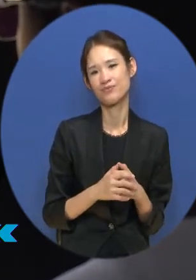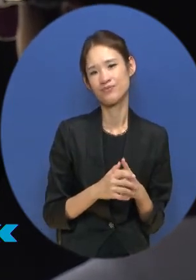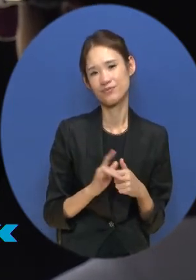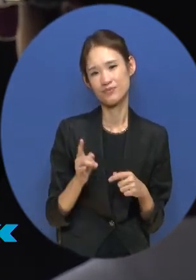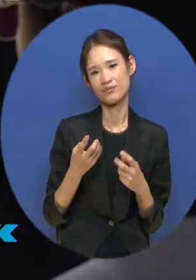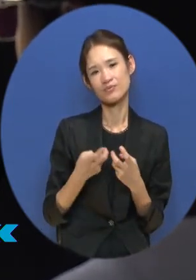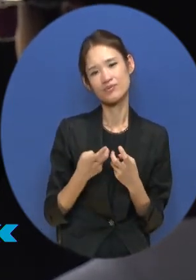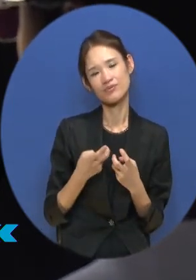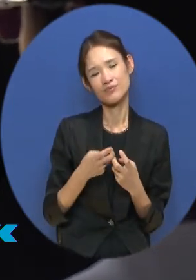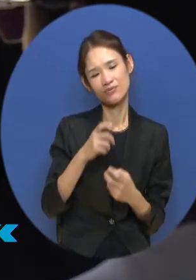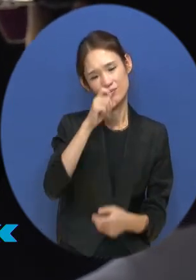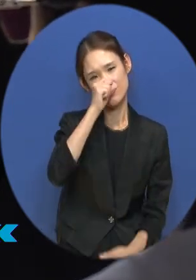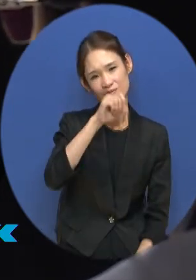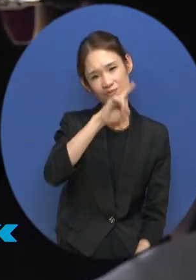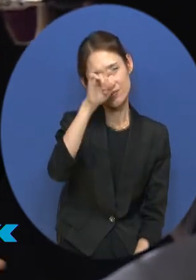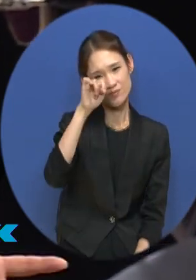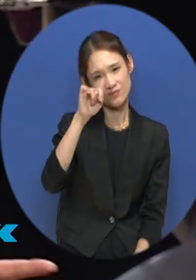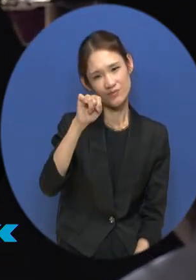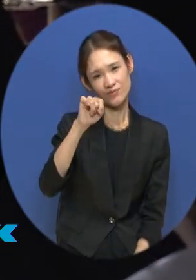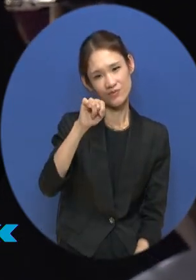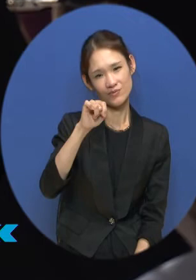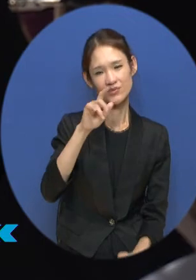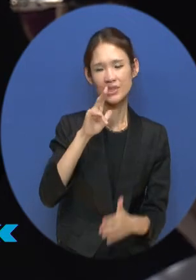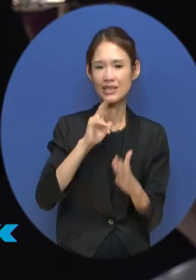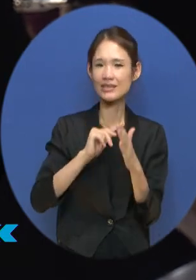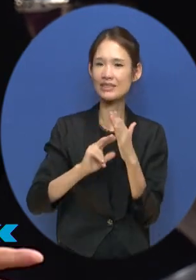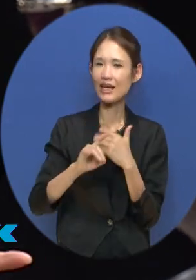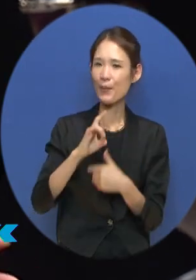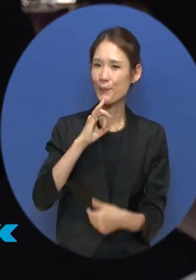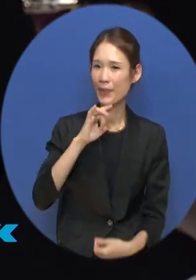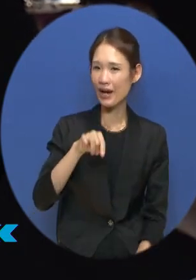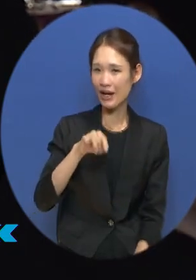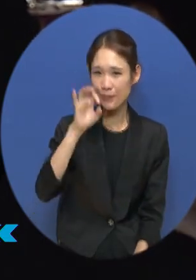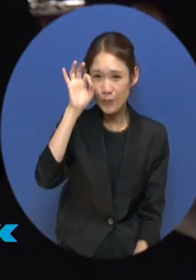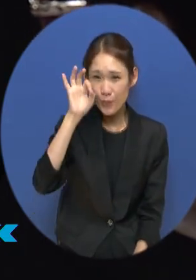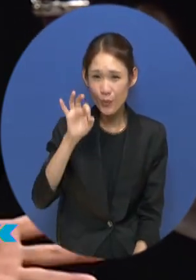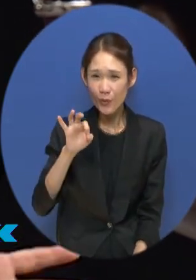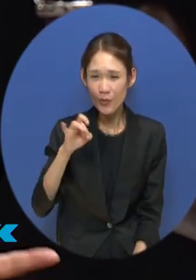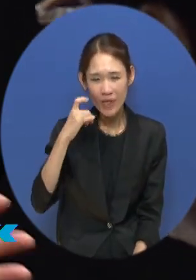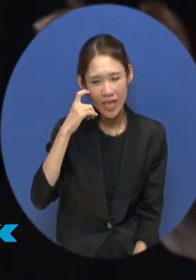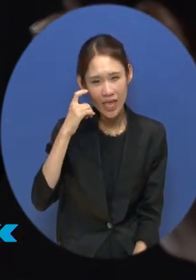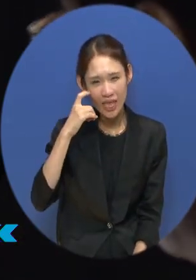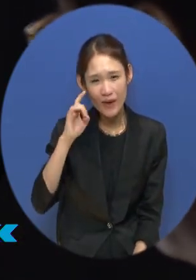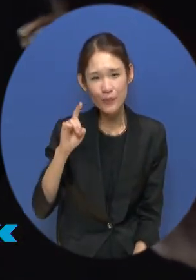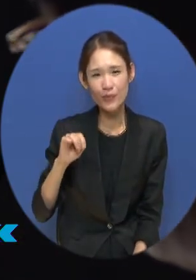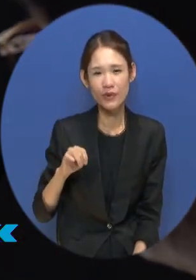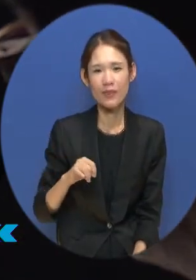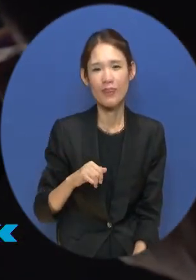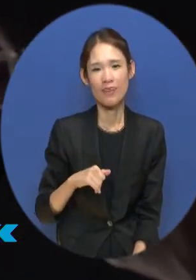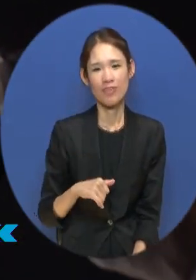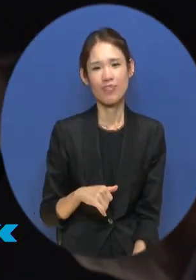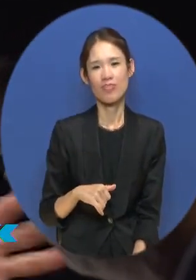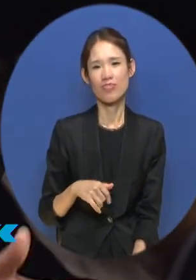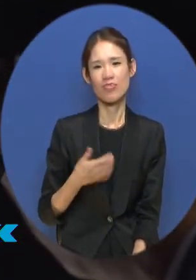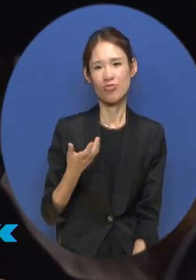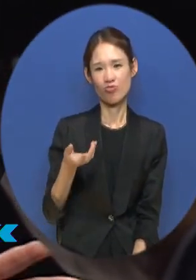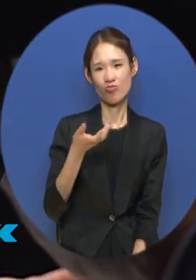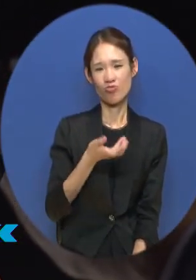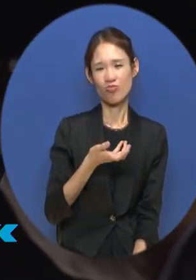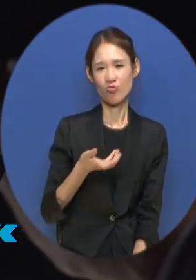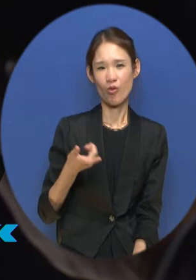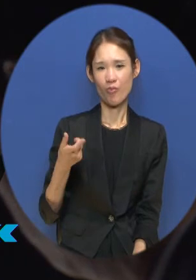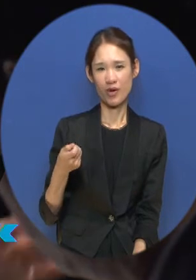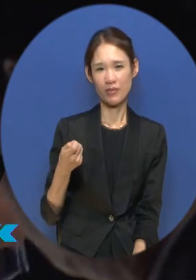어떤 방법이 좋을까? 글쎄 제비산 이제 지하철만 놓고 봐도 또 일반 지하상가 사람들이 많이 유동하는 그런